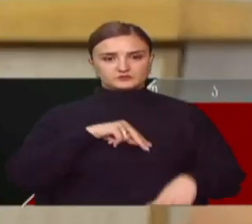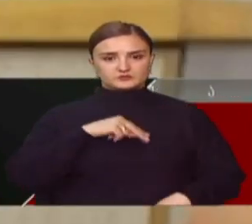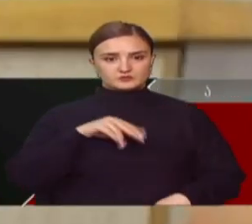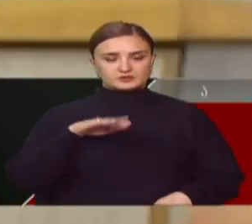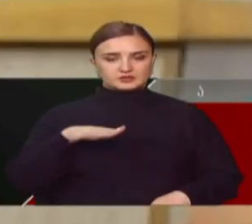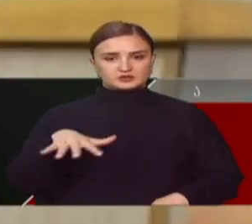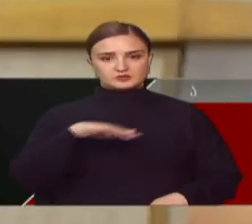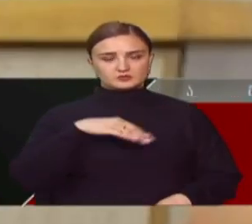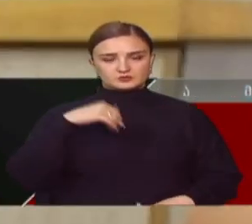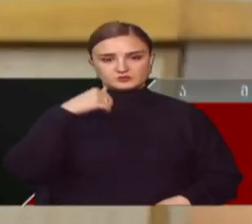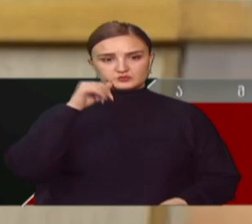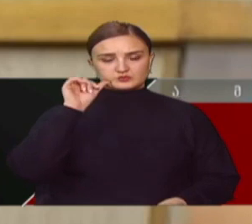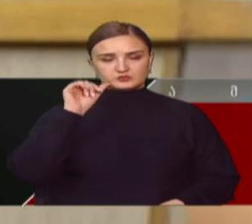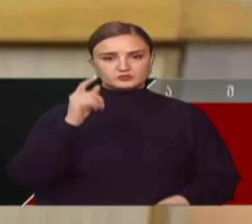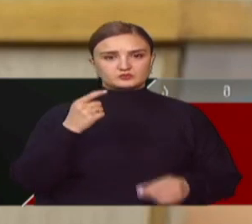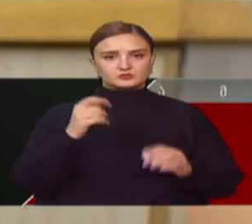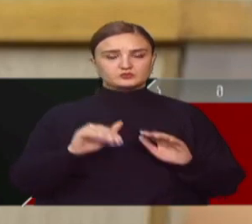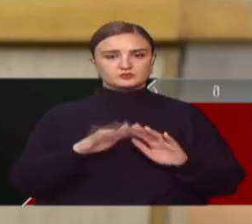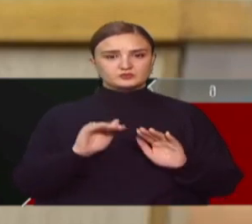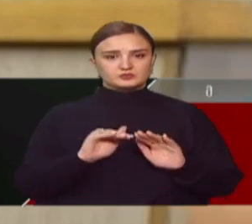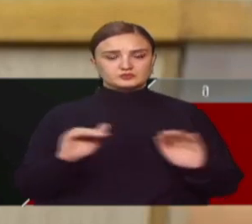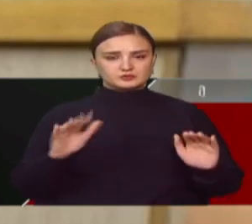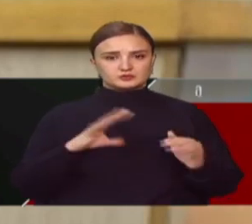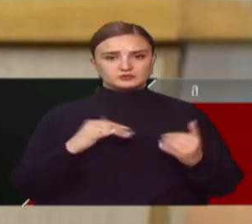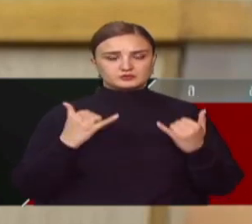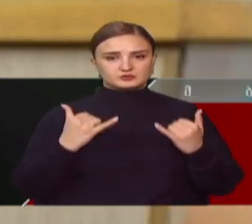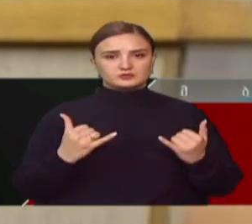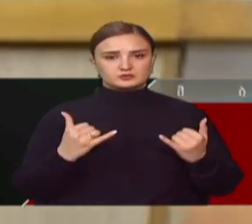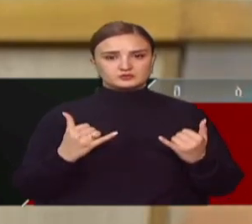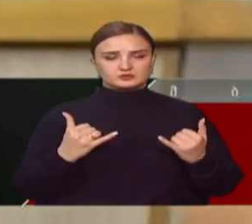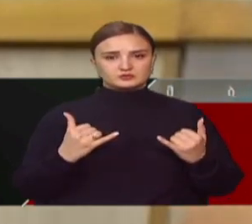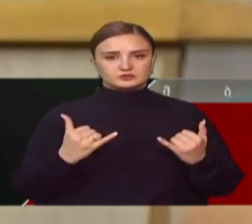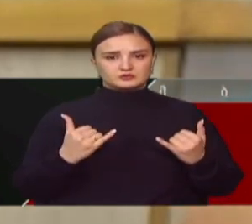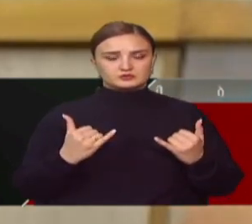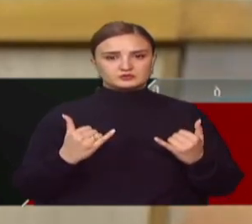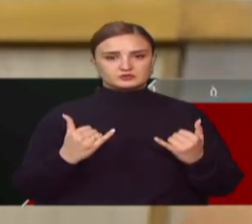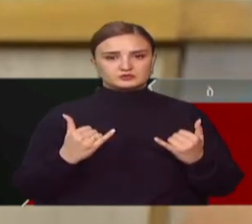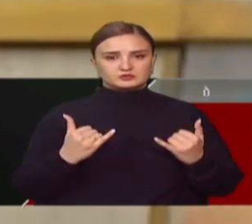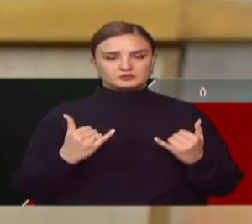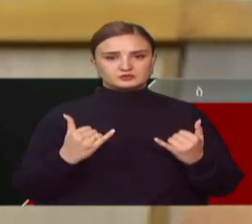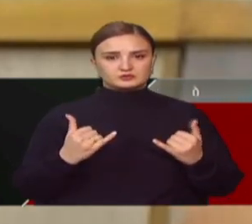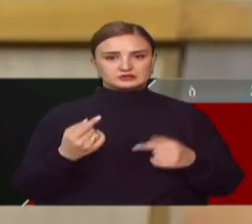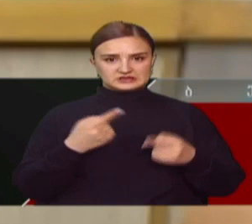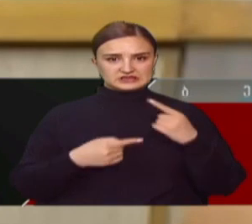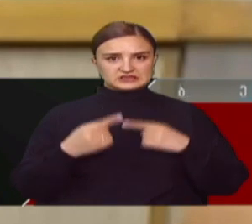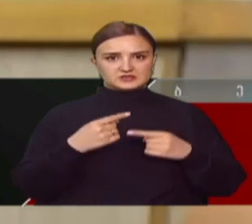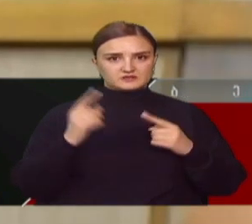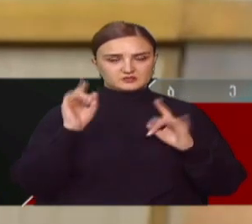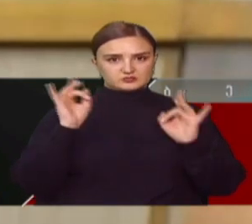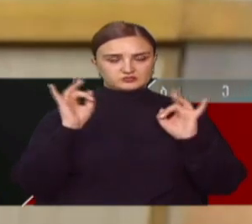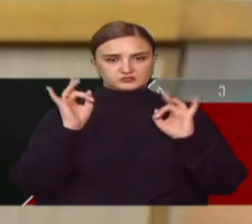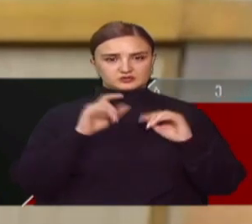და გუშინ და გუშინ, როგორც უკვე აღნიშნა, უფრო შედარებით ნაკლები იყო. დღეს ისევ შეიძლება ითქვას, რომ ისევ არის გამწვავება და